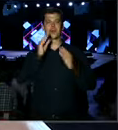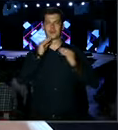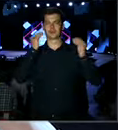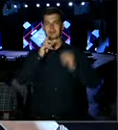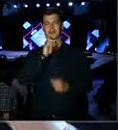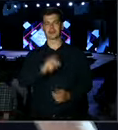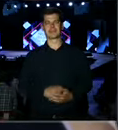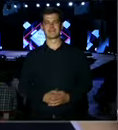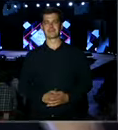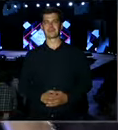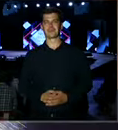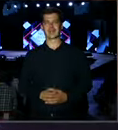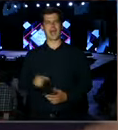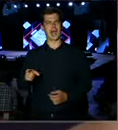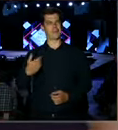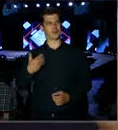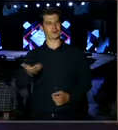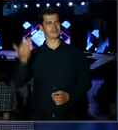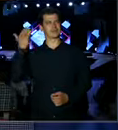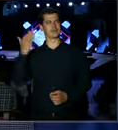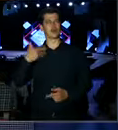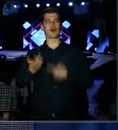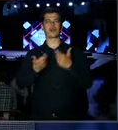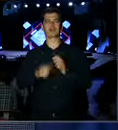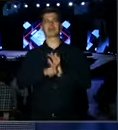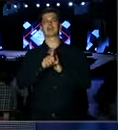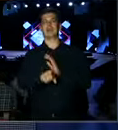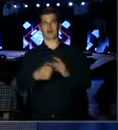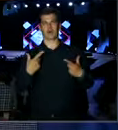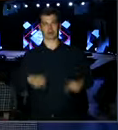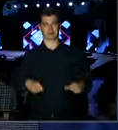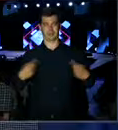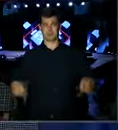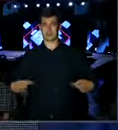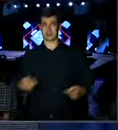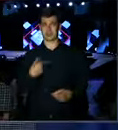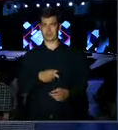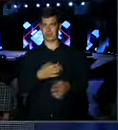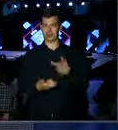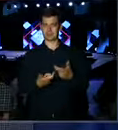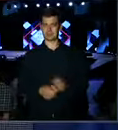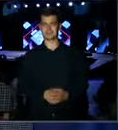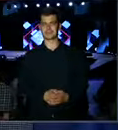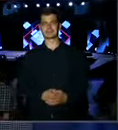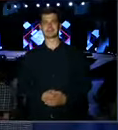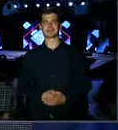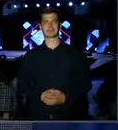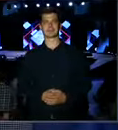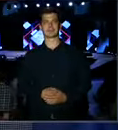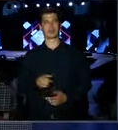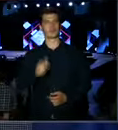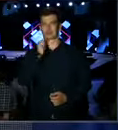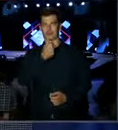tej klientki. A czy zdarzyło Ci się wcześniej projektować dla klientek, które są na wózku?